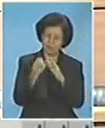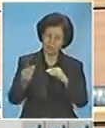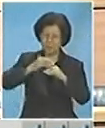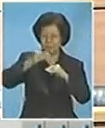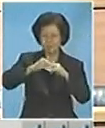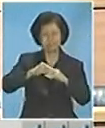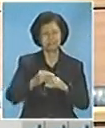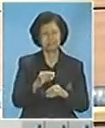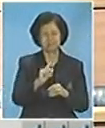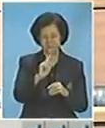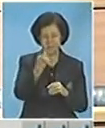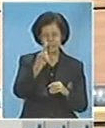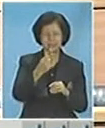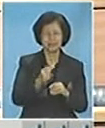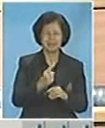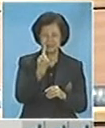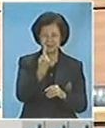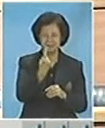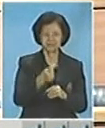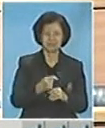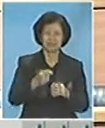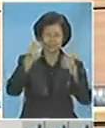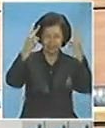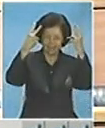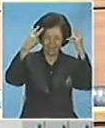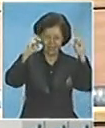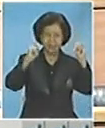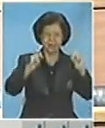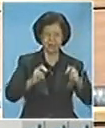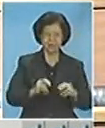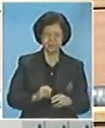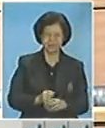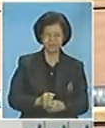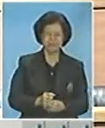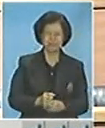เรียกเอาไว้หรือเขื่อนคอนกรีด